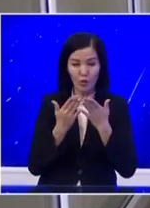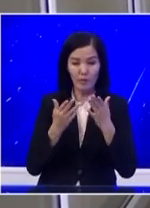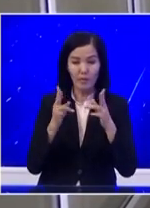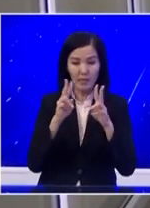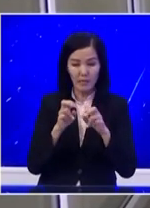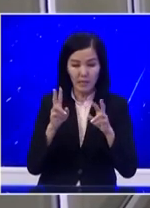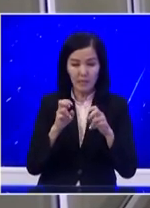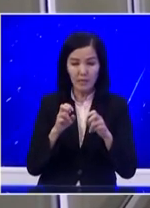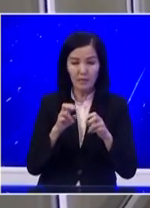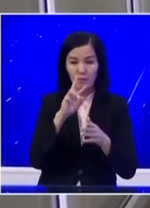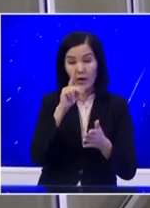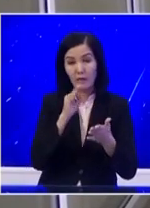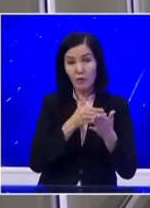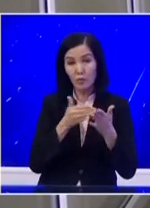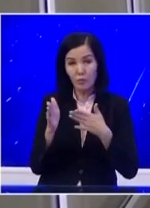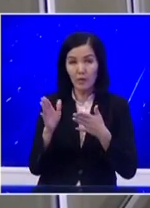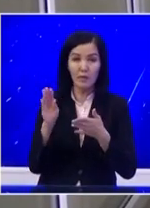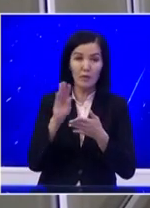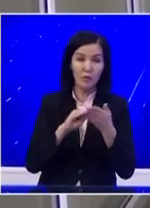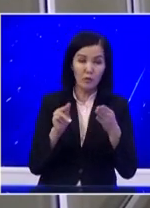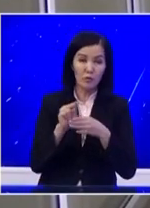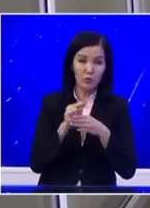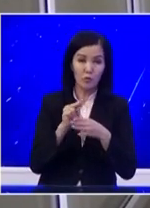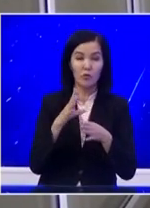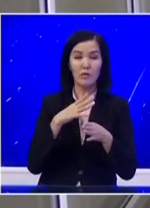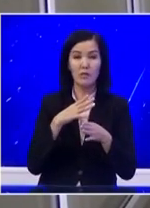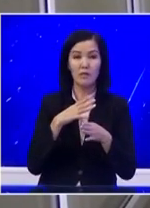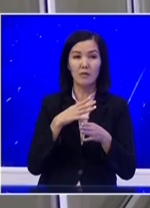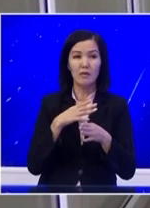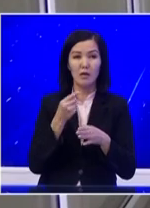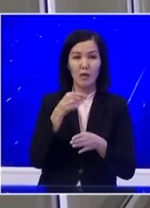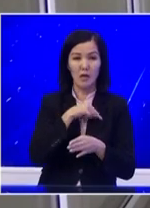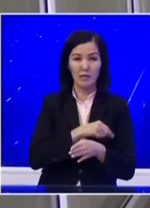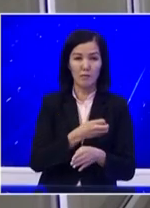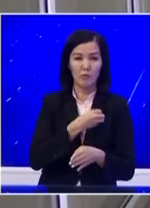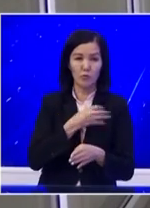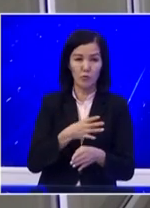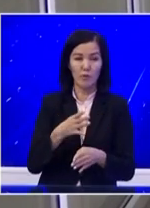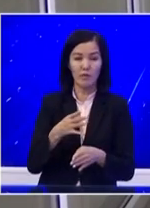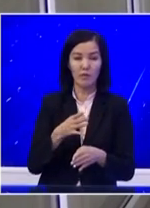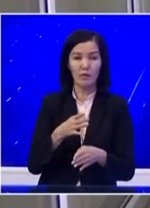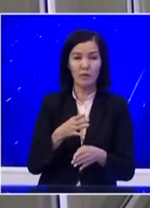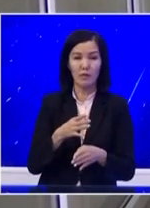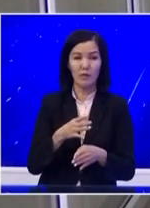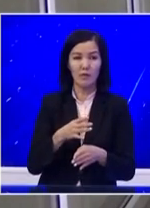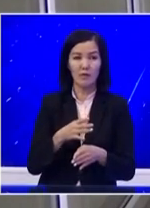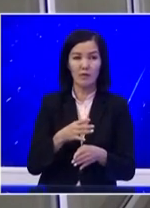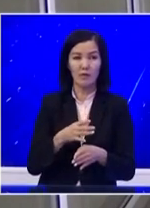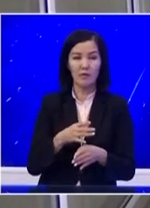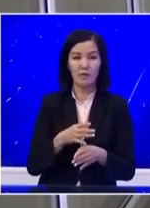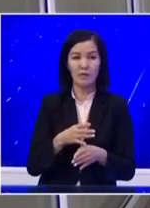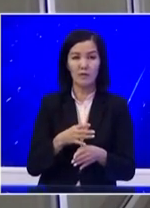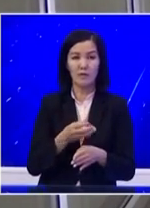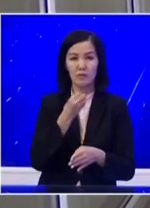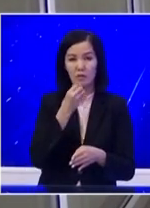ақырын ғана келтіретін. Адам ретінде өте адамгершілігі мол кісі. Тек қана журналист ретінде емес, басқа тараптардан алғанда